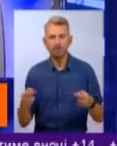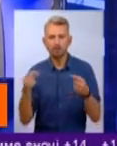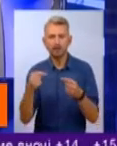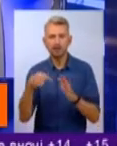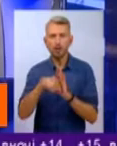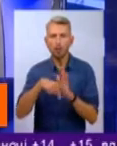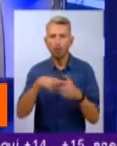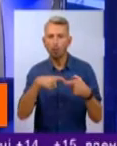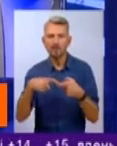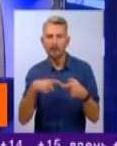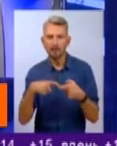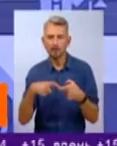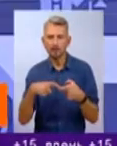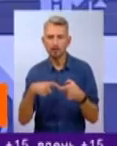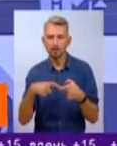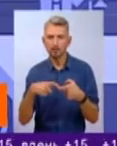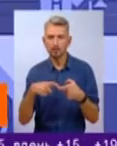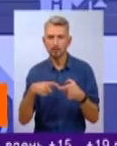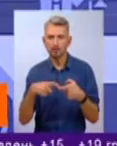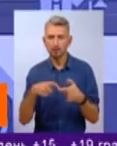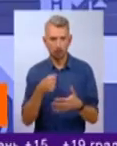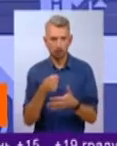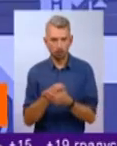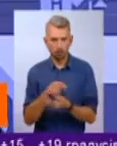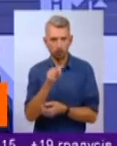контекст до допису цього